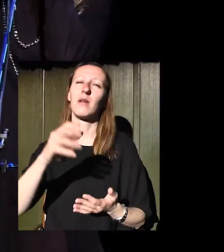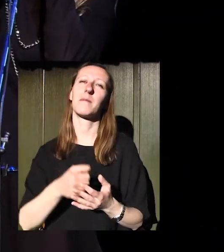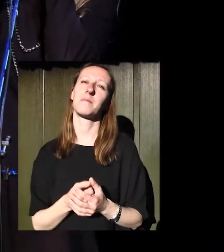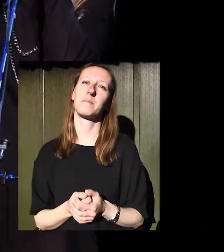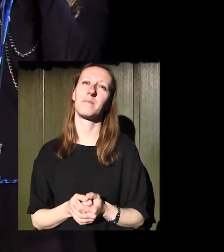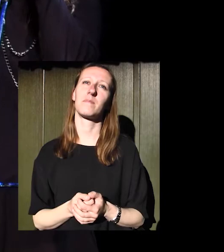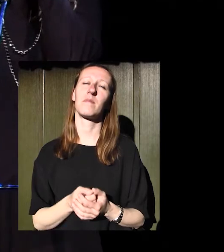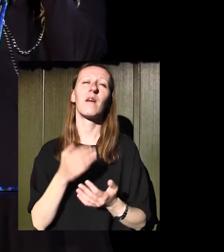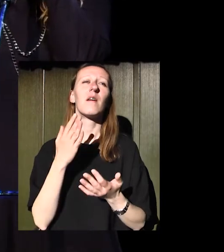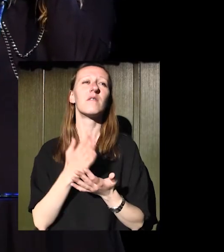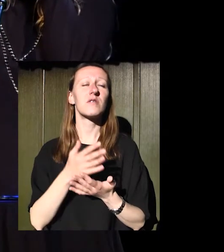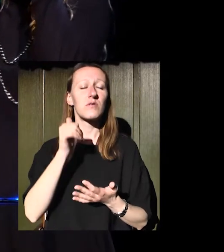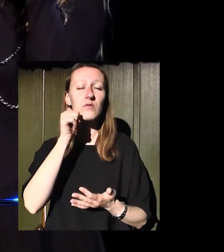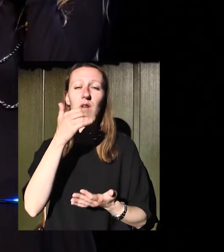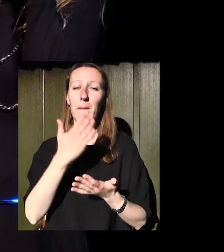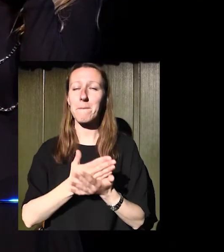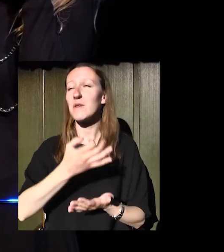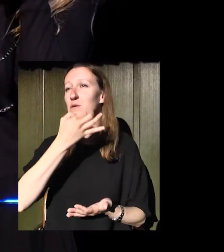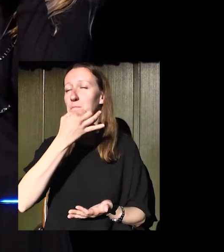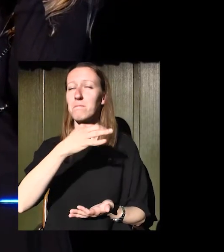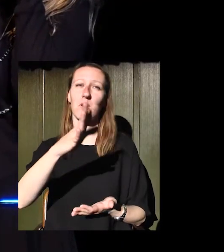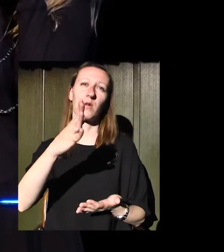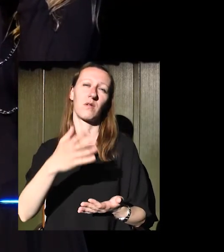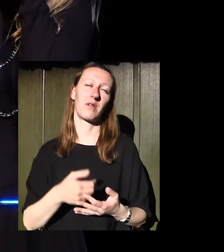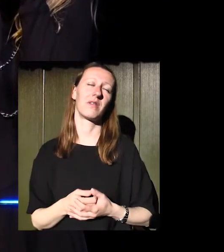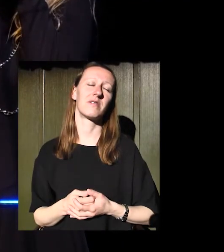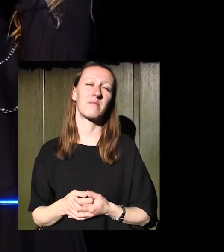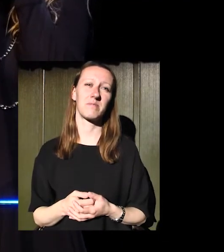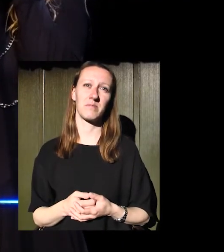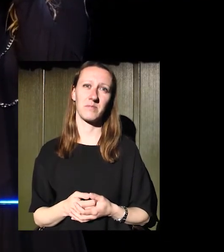bolje, ma sutra bit će bolje.